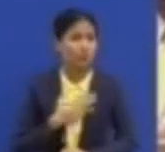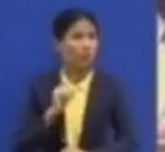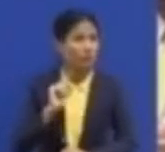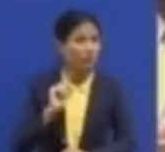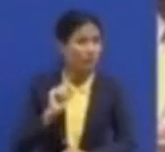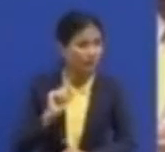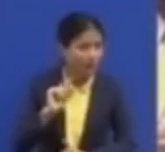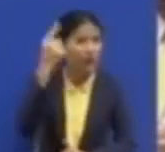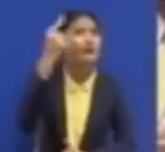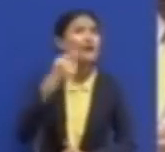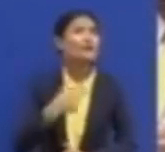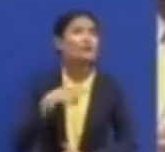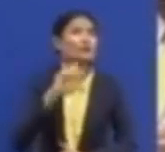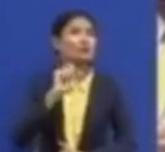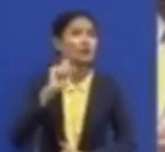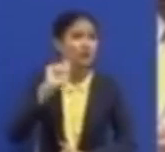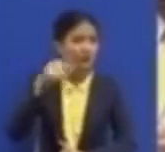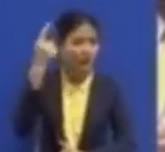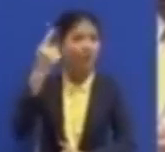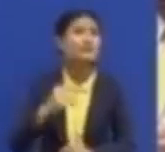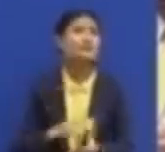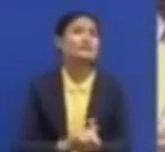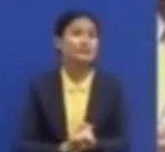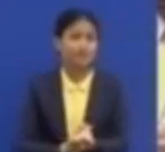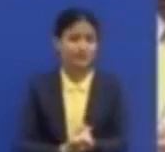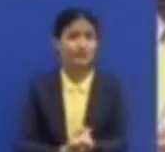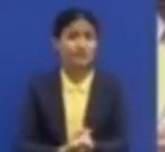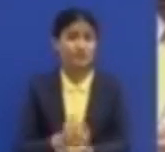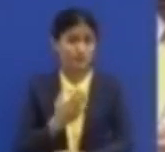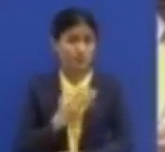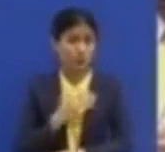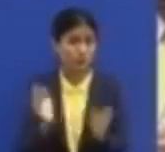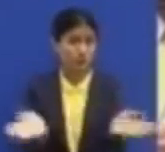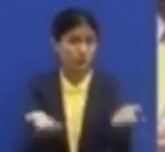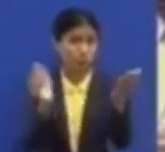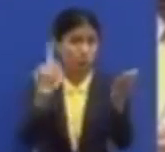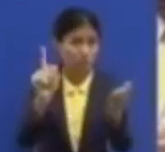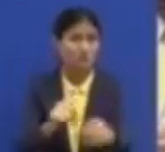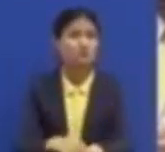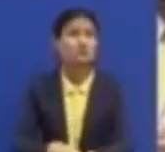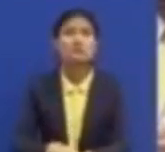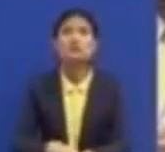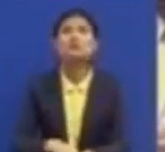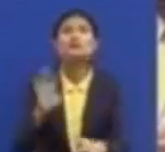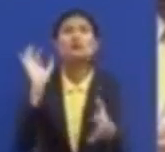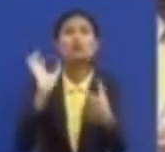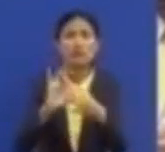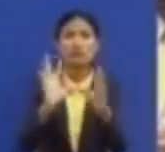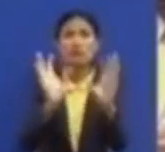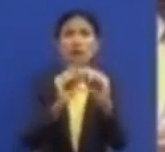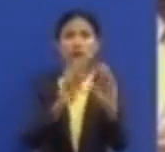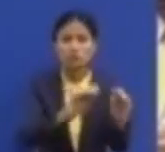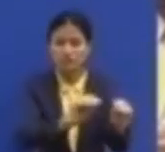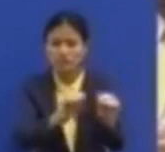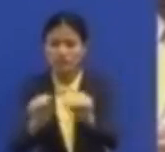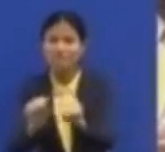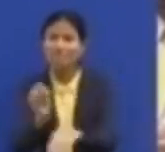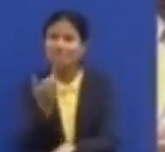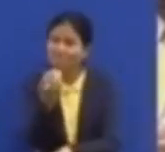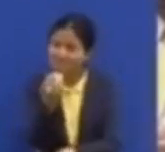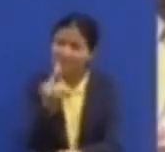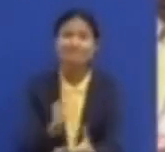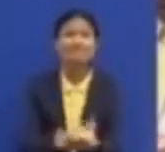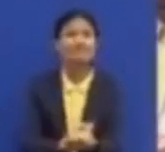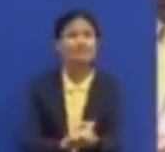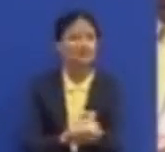ครับท่านประธานครับผมสนับสนุนญัตติในการเลื่อนออกไปสักเล็กน้อยเนื่องจ